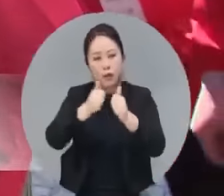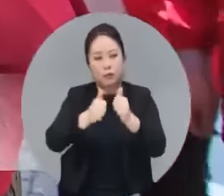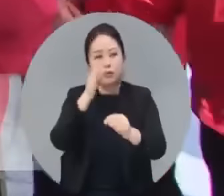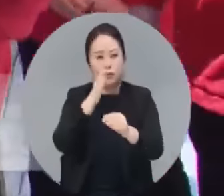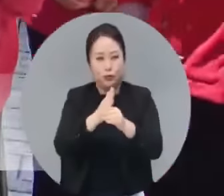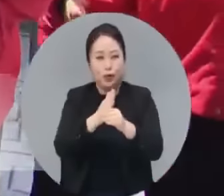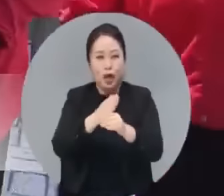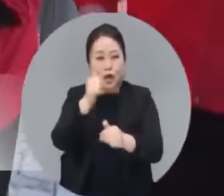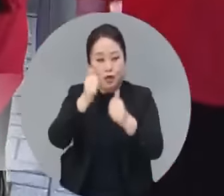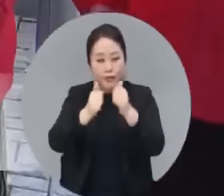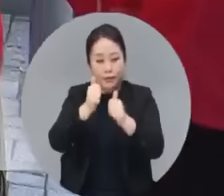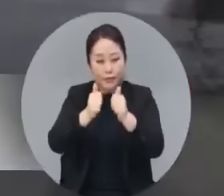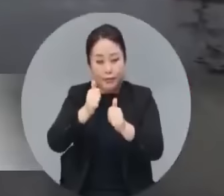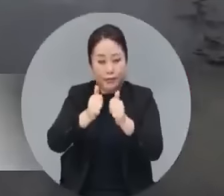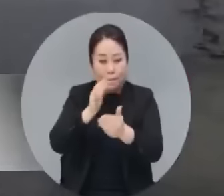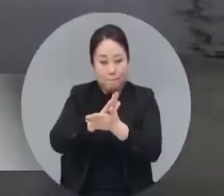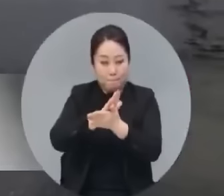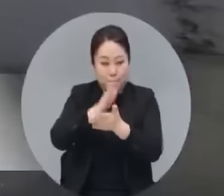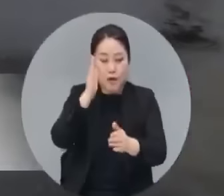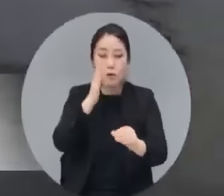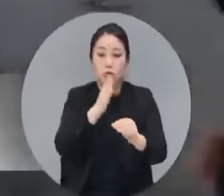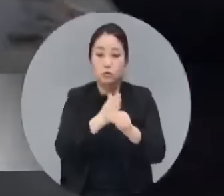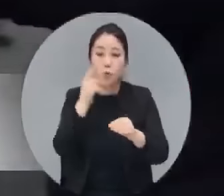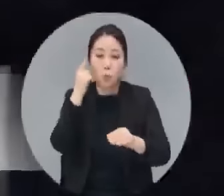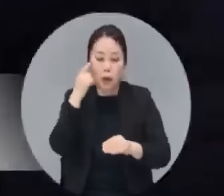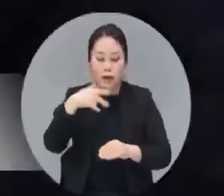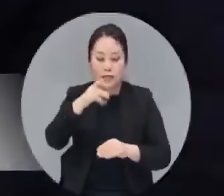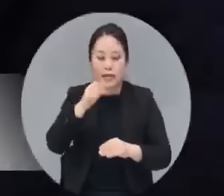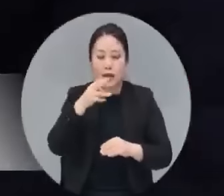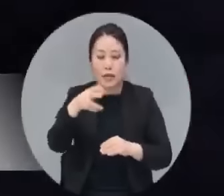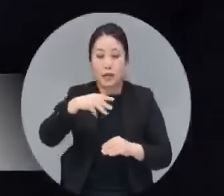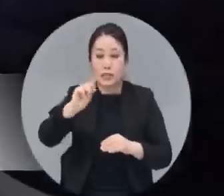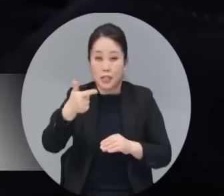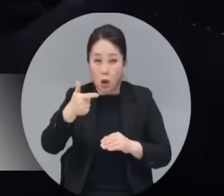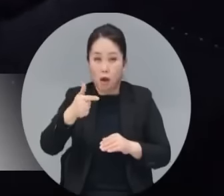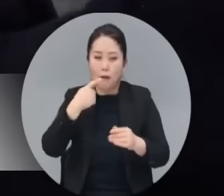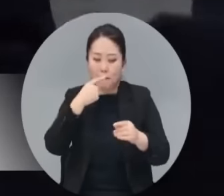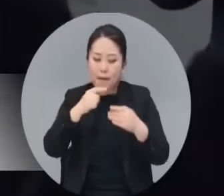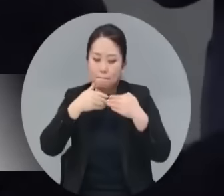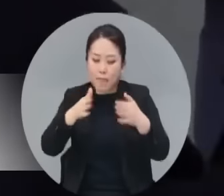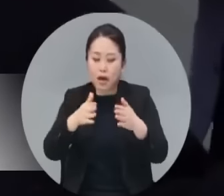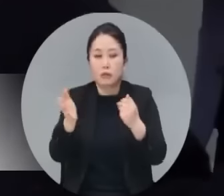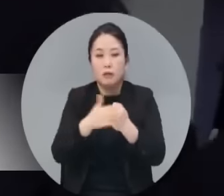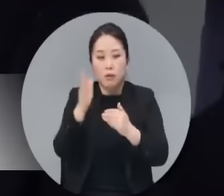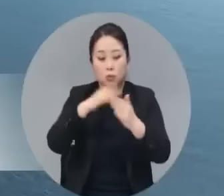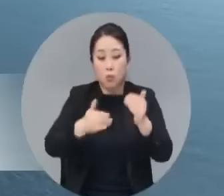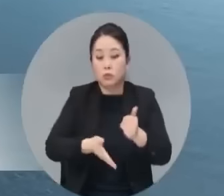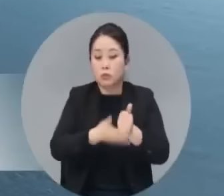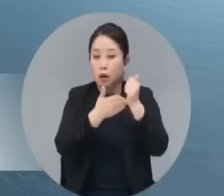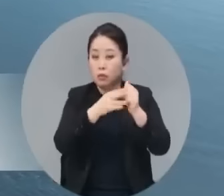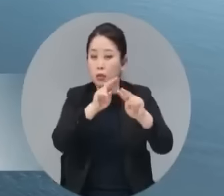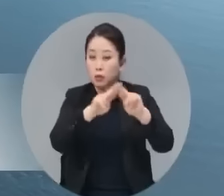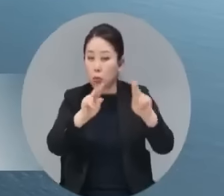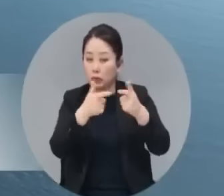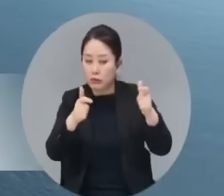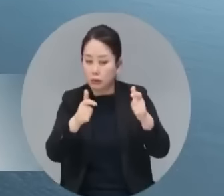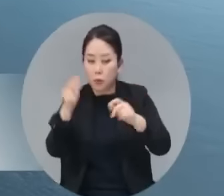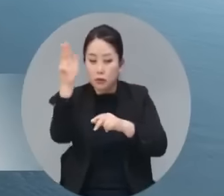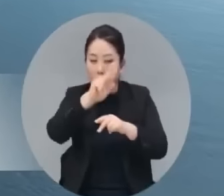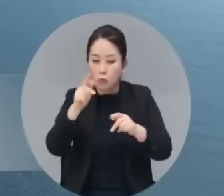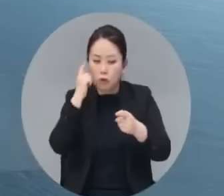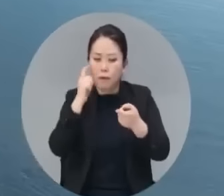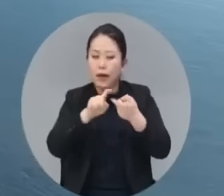선거전이 이어지고 있습니다 장찬 후보의 막 논란에 따른 공천취소으로 전국적 관심을